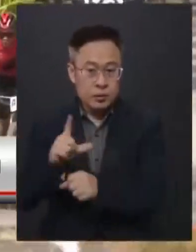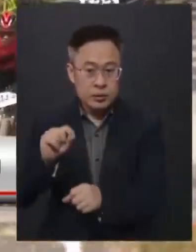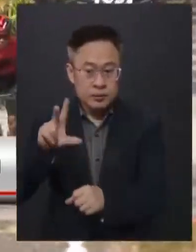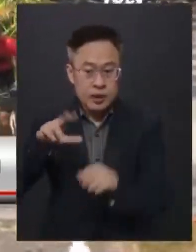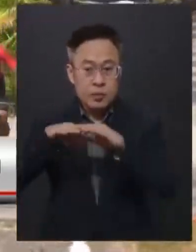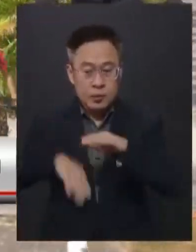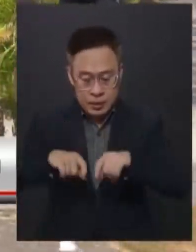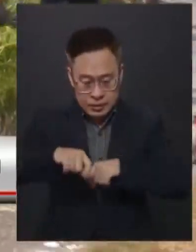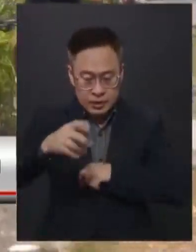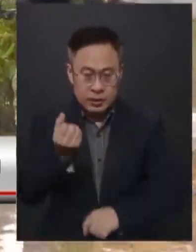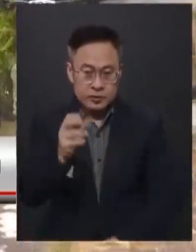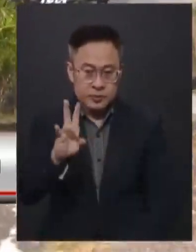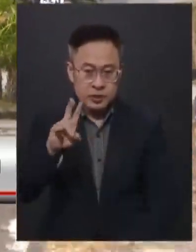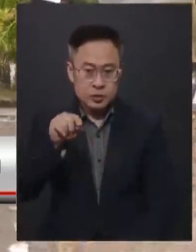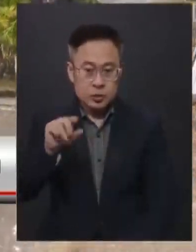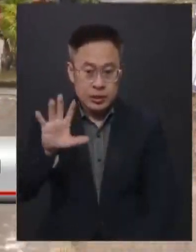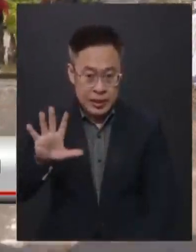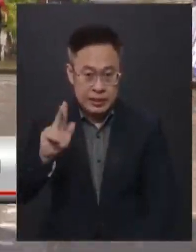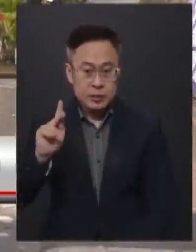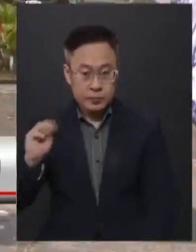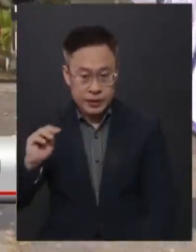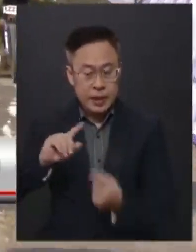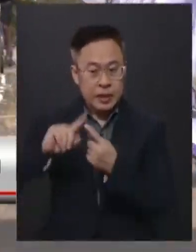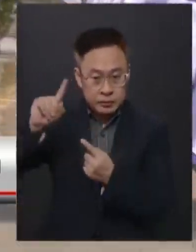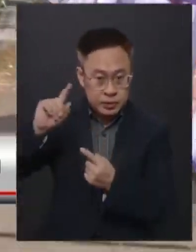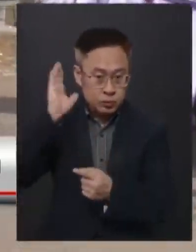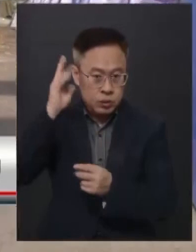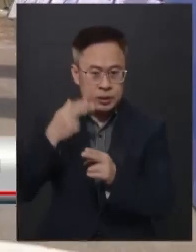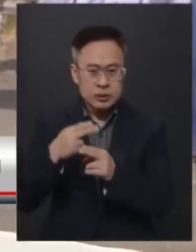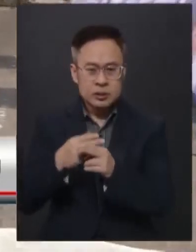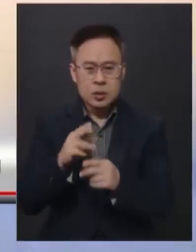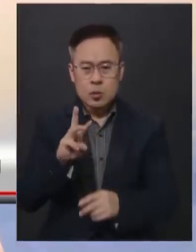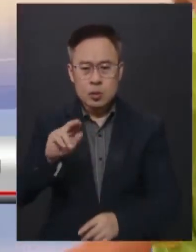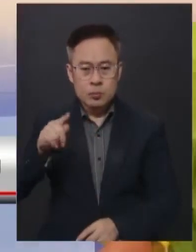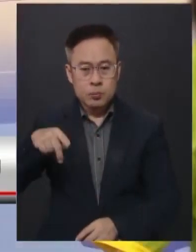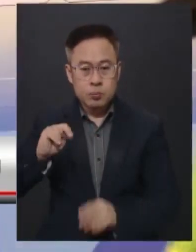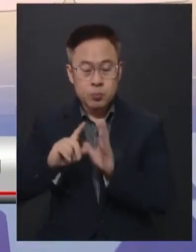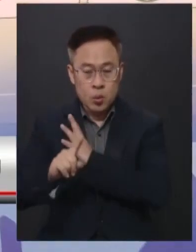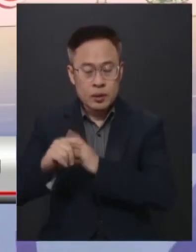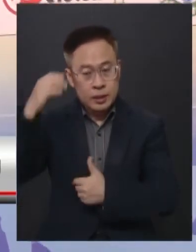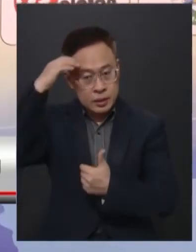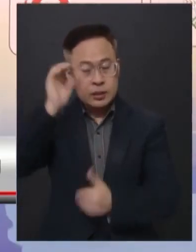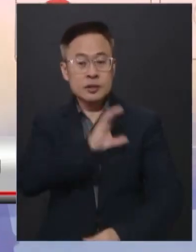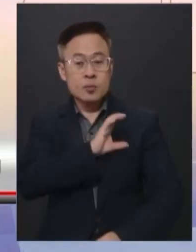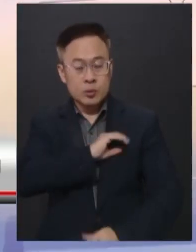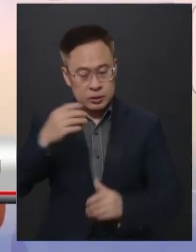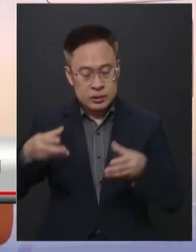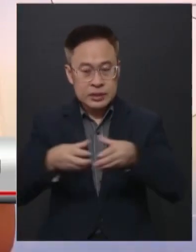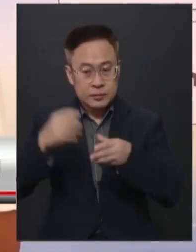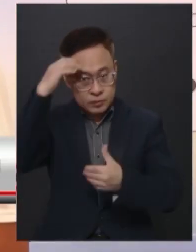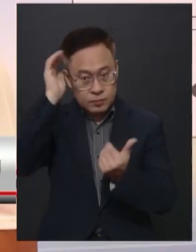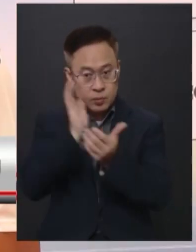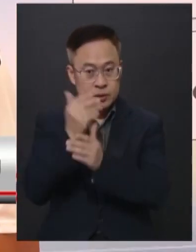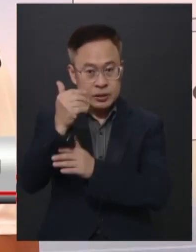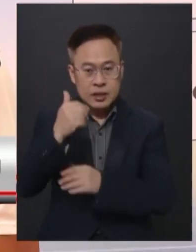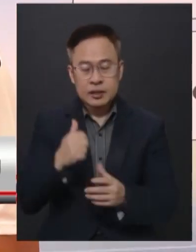ด 17.5 กิโลเมตรอันดับ1ตกเป็นของวรพงษ์เมืองสุขค่ะทีมสำนักงานตำรวจแห่งชาติโกกิทำเวลา